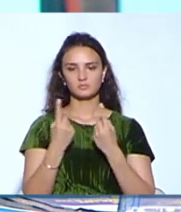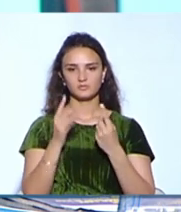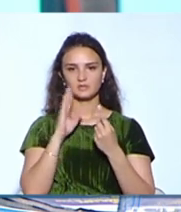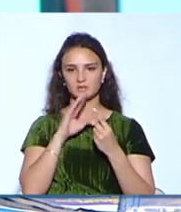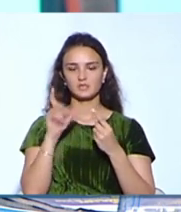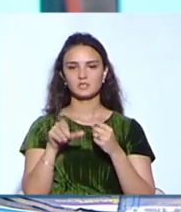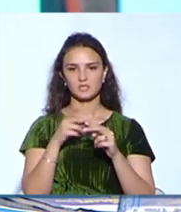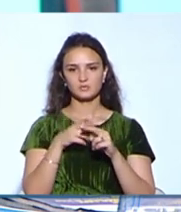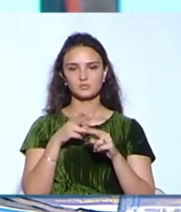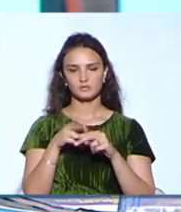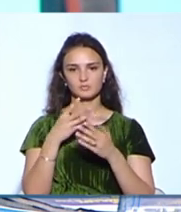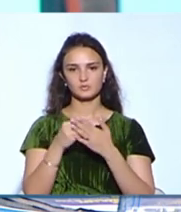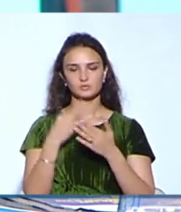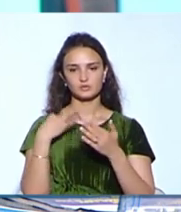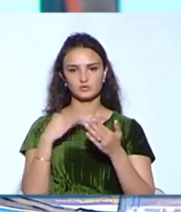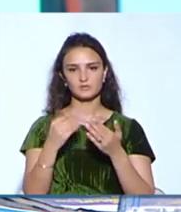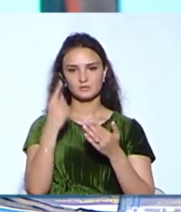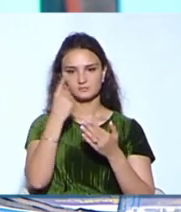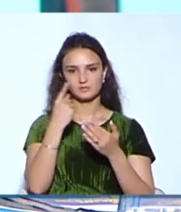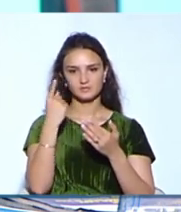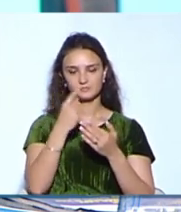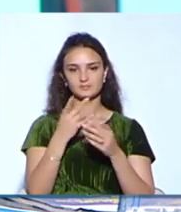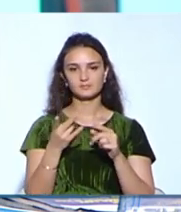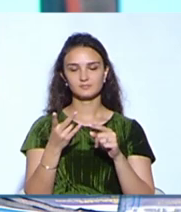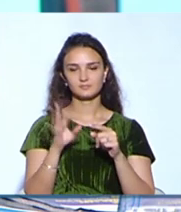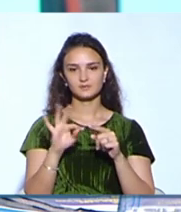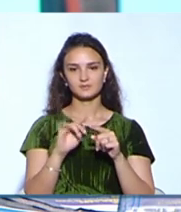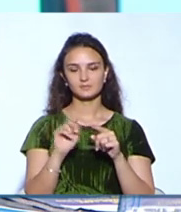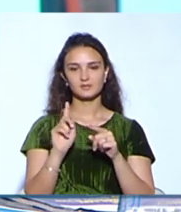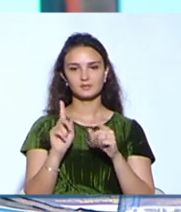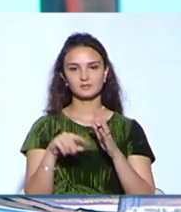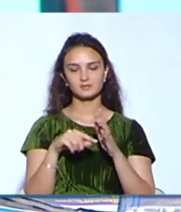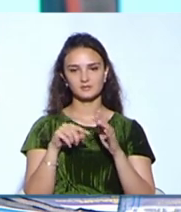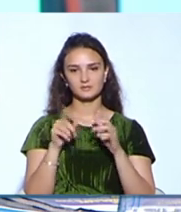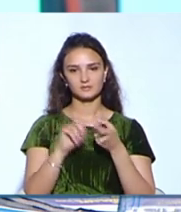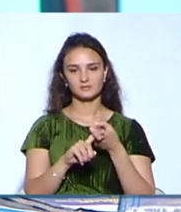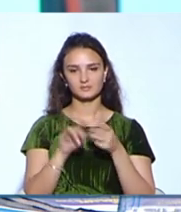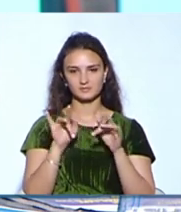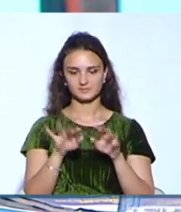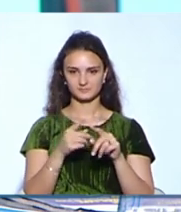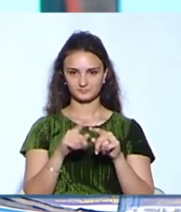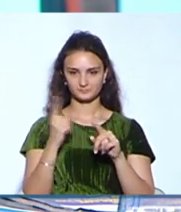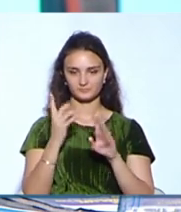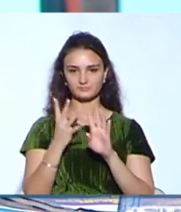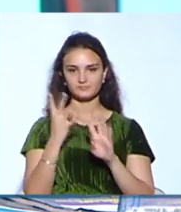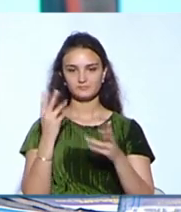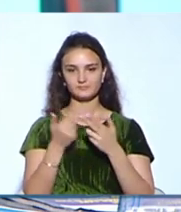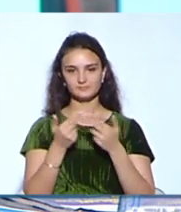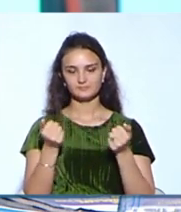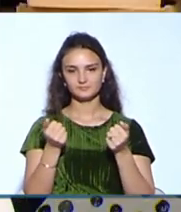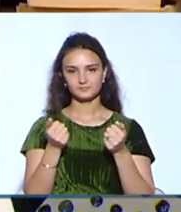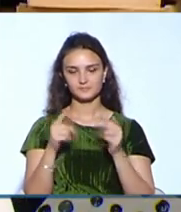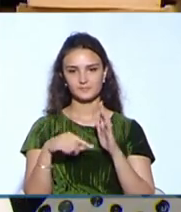დედას აწუხებს შვილის ბედი, თუმცა რასთან გვაქვს საქმე? პირველ რიგში, რა თქმა უნდა,